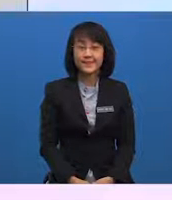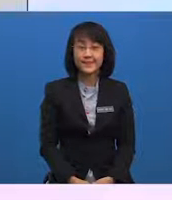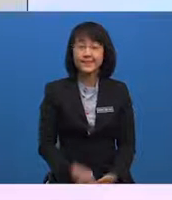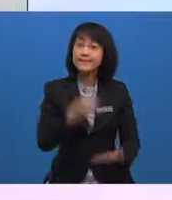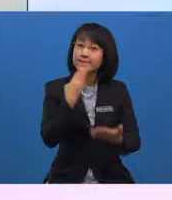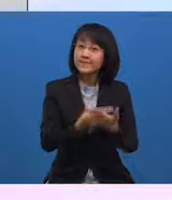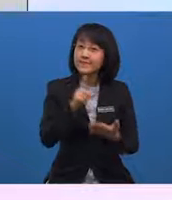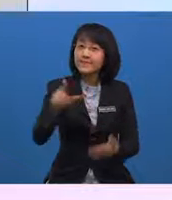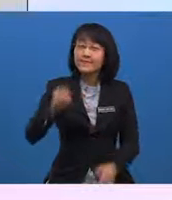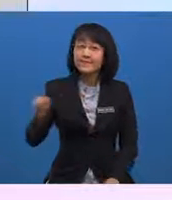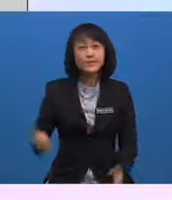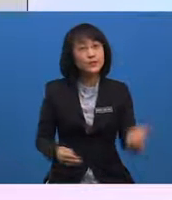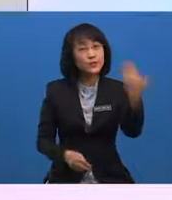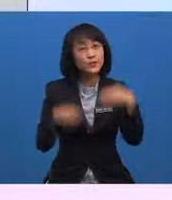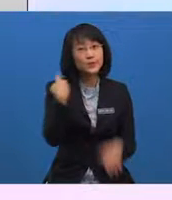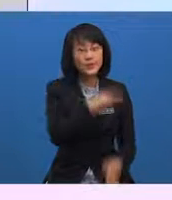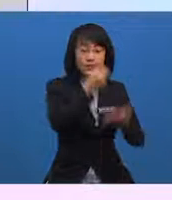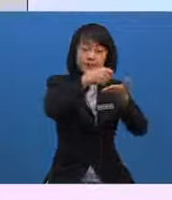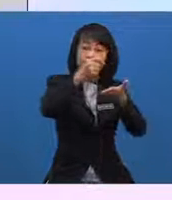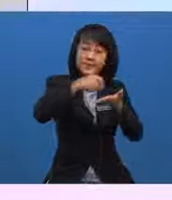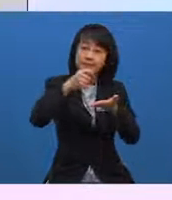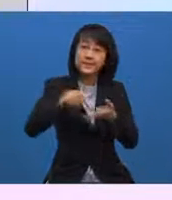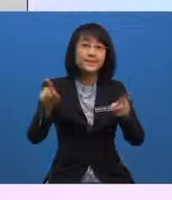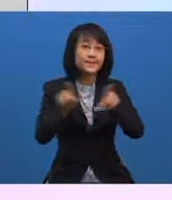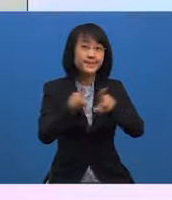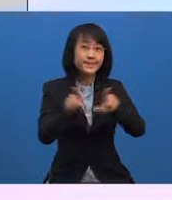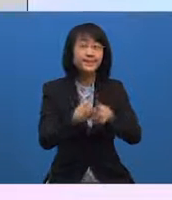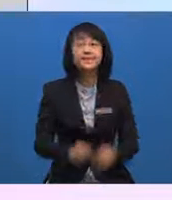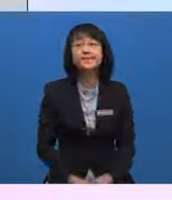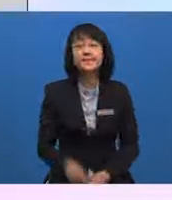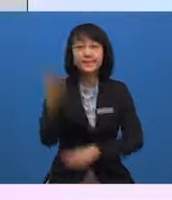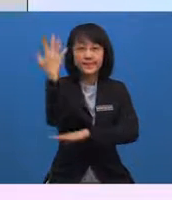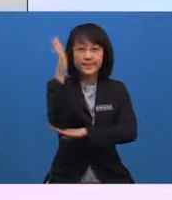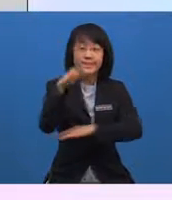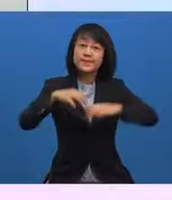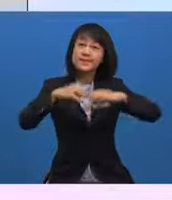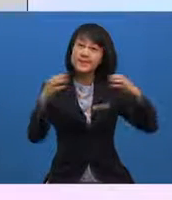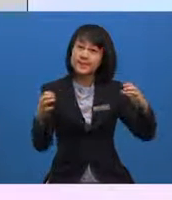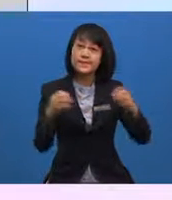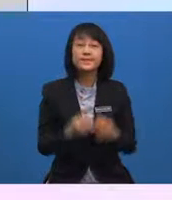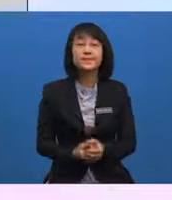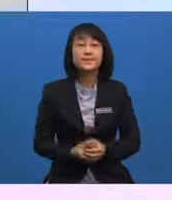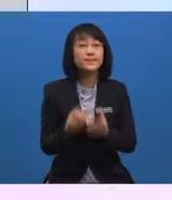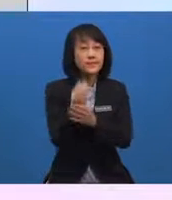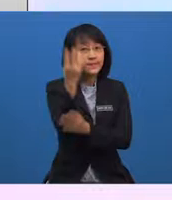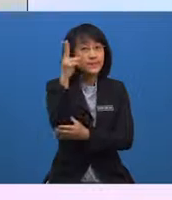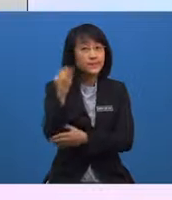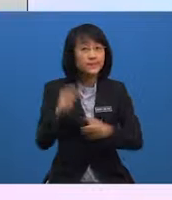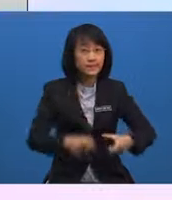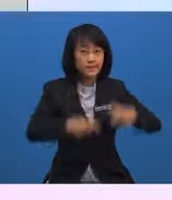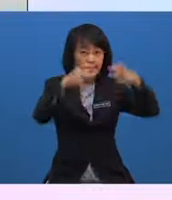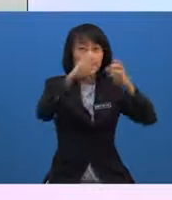Baiklah murid-murid, jom kita semak sama-sama. Pokok durian ialah tumbuhan batang